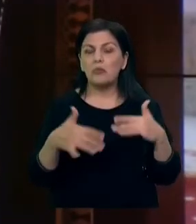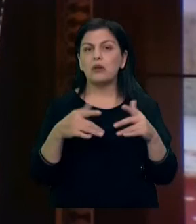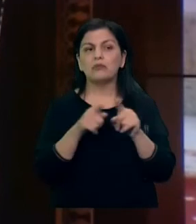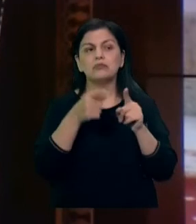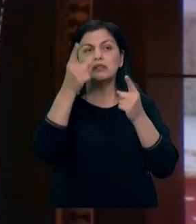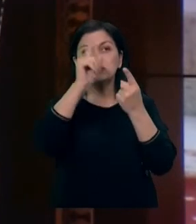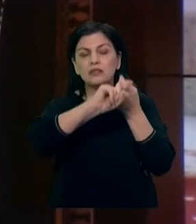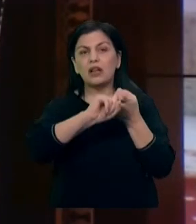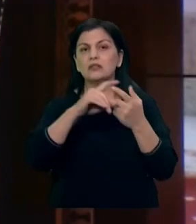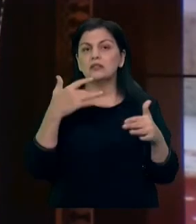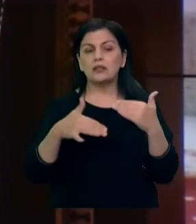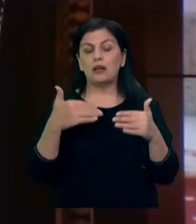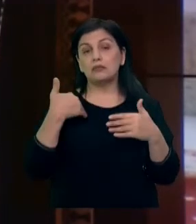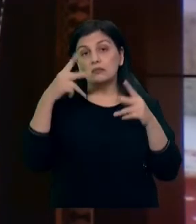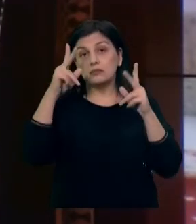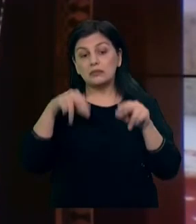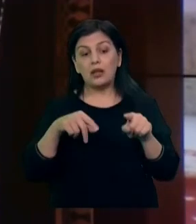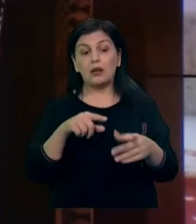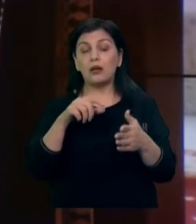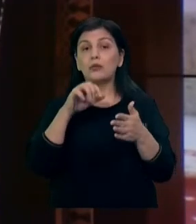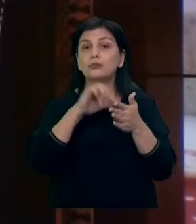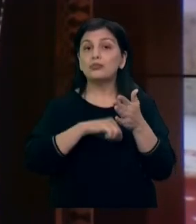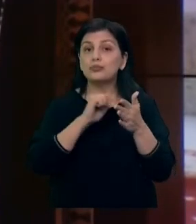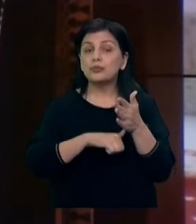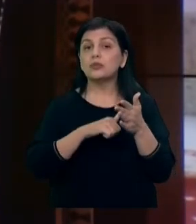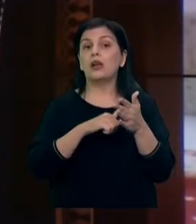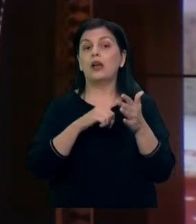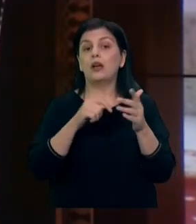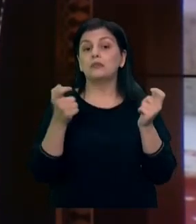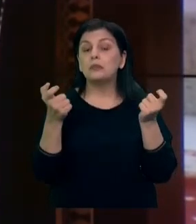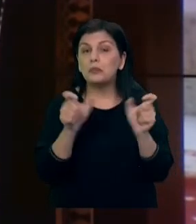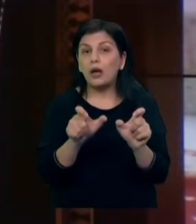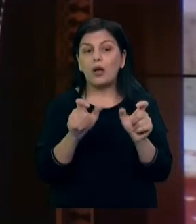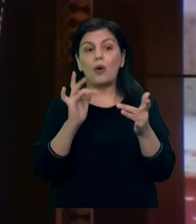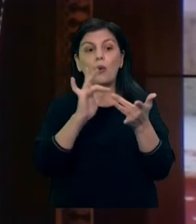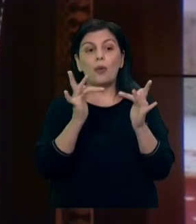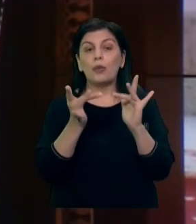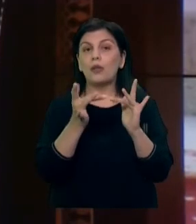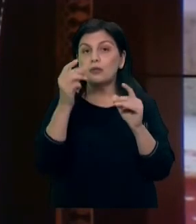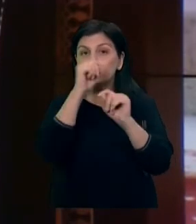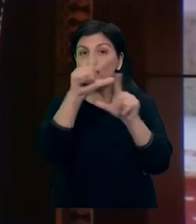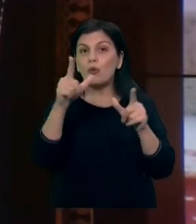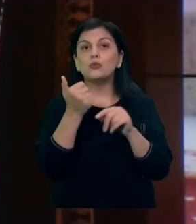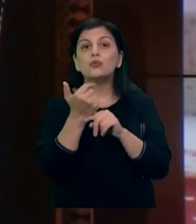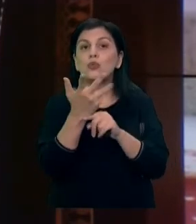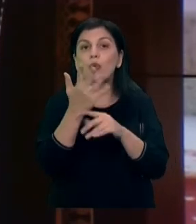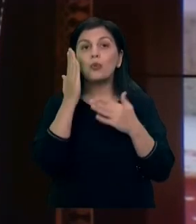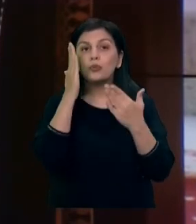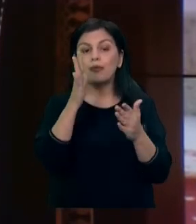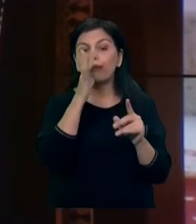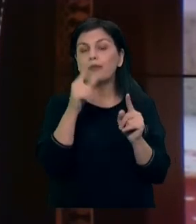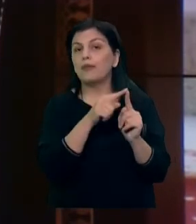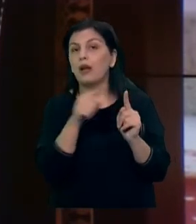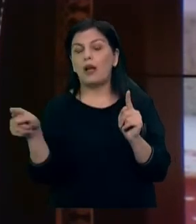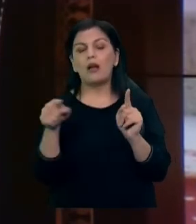biz bilmirik bu pandemiya səbəbindən bu onlayn təhsil nə qədər davam edəcək, necə davam edəcək. Ona görə bu məsələyə çox